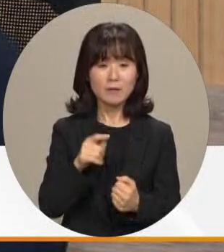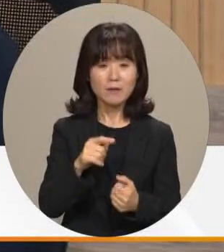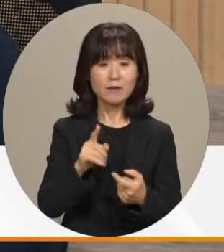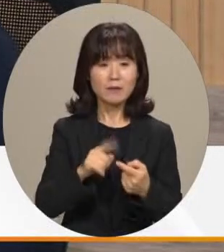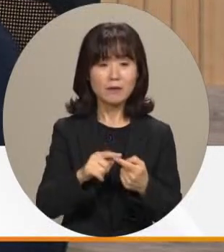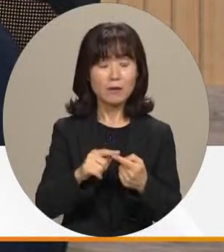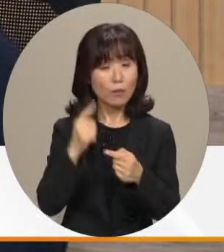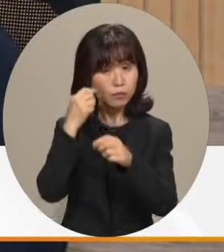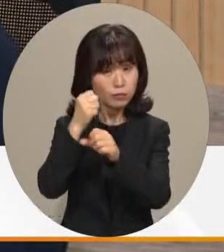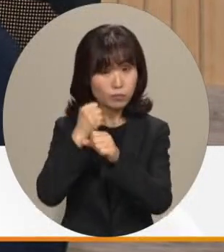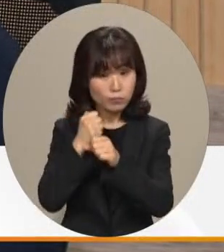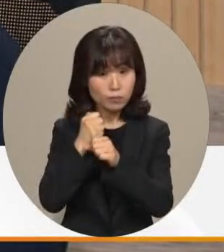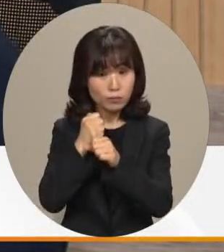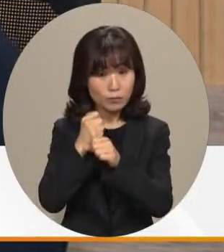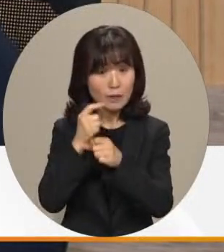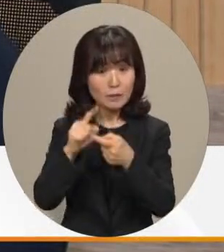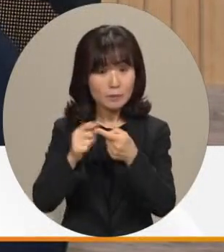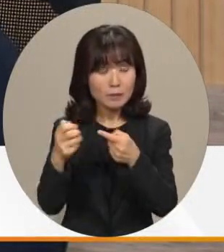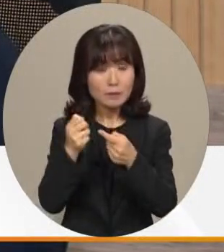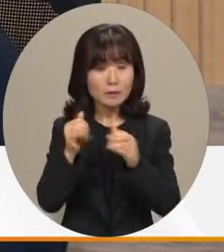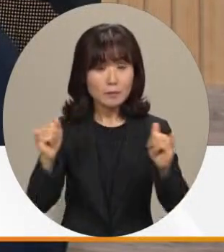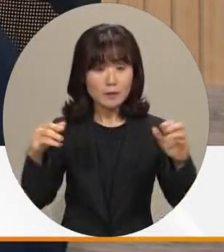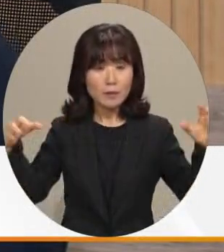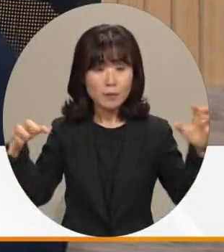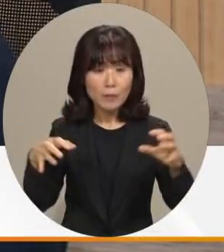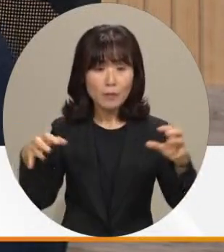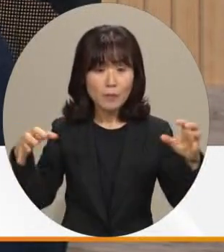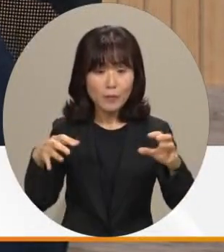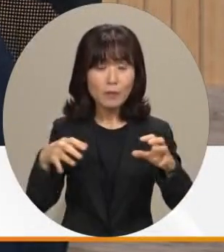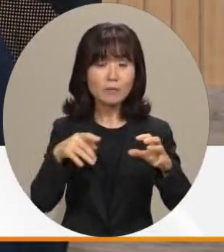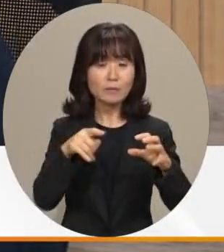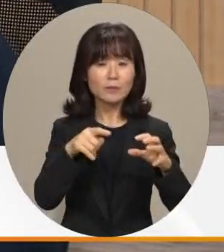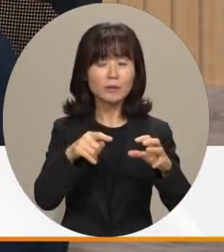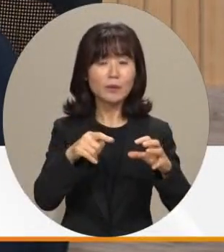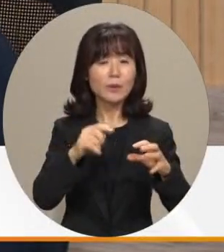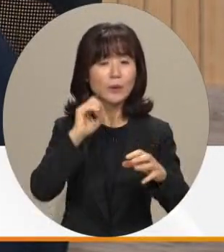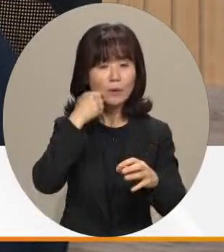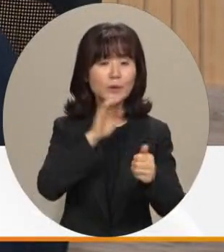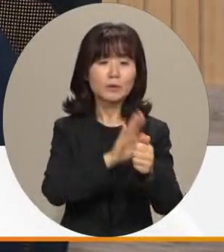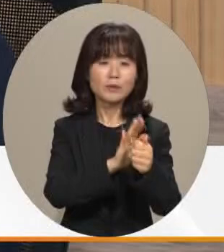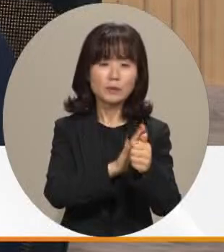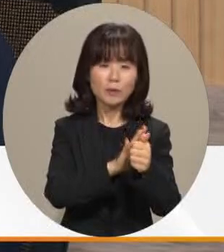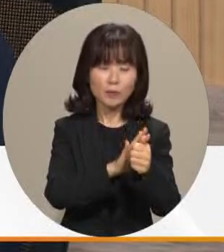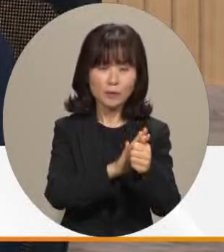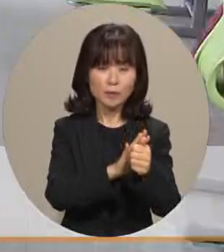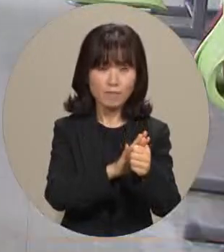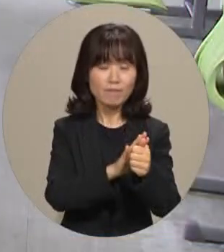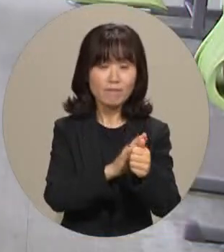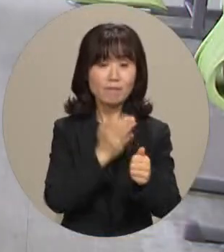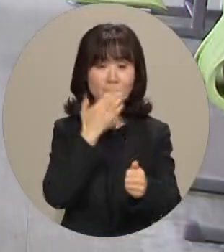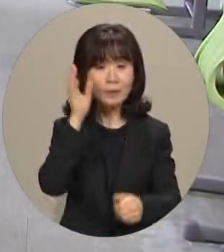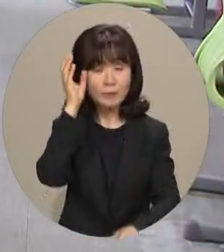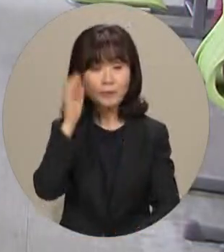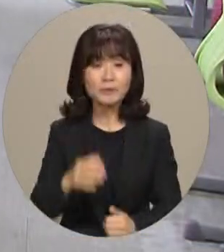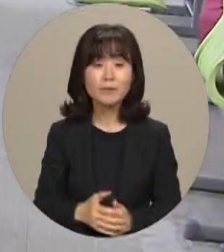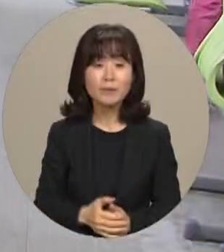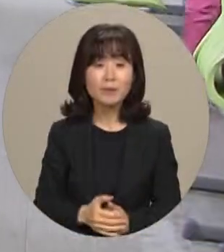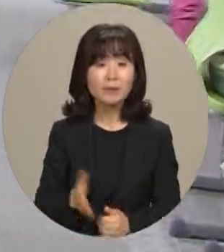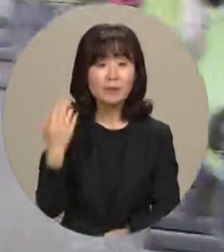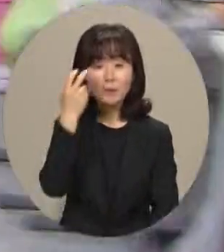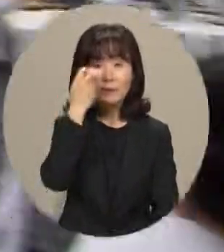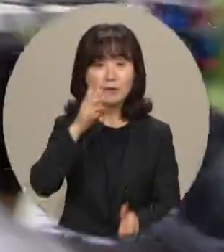모여서 그 부분을 조금 더 적극적으로 지원을 해주고 좀 도움이 될 수 있을 거라는 최근